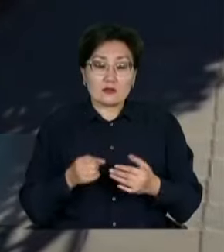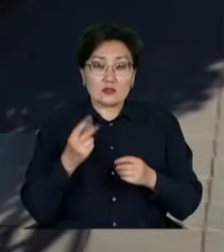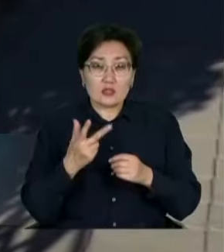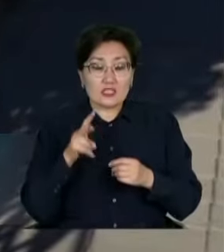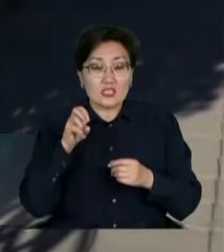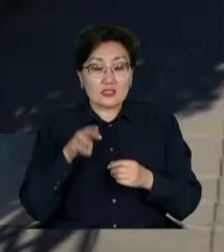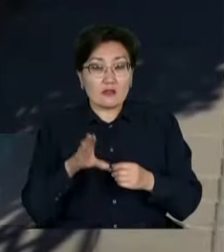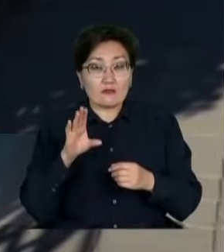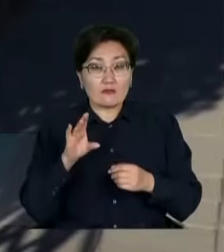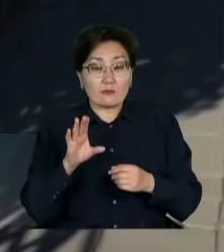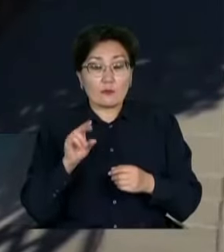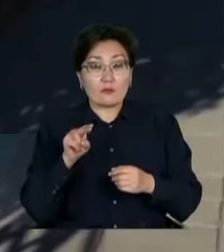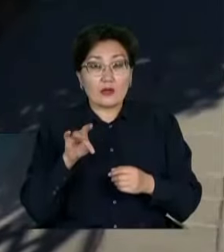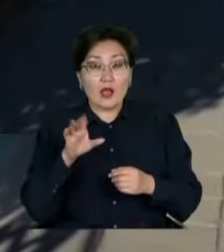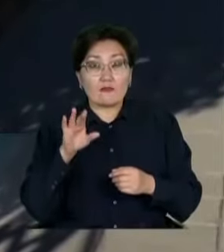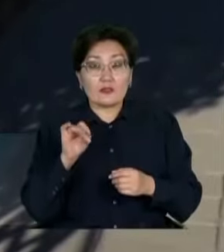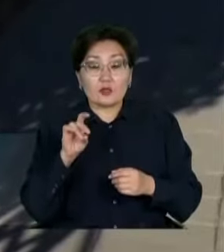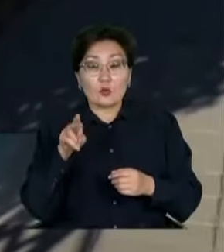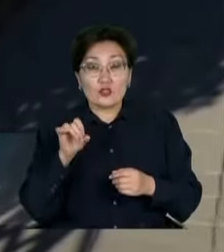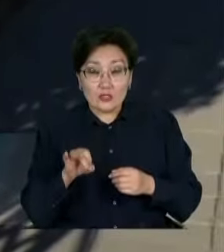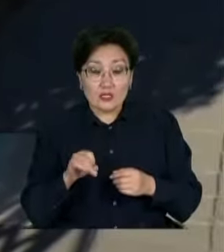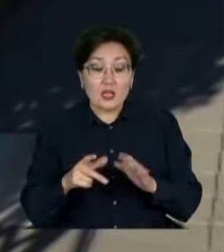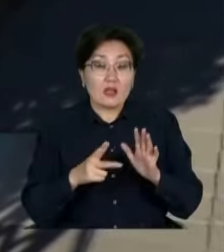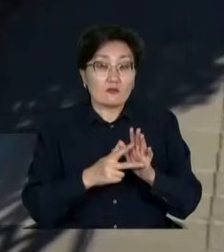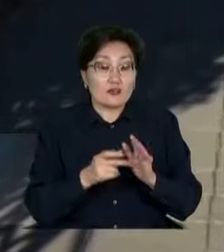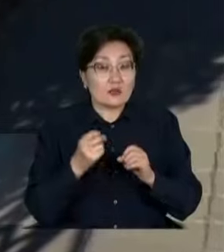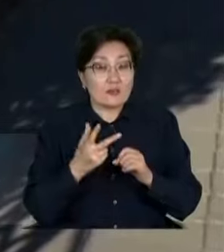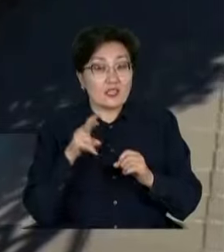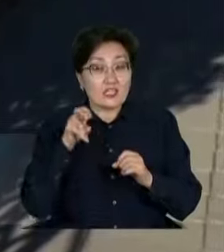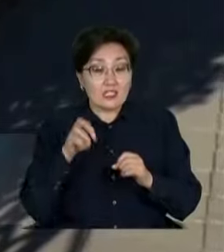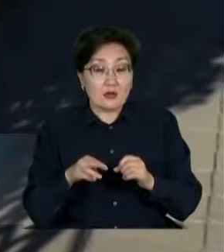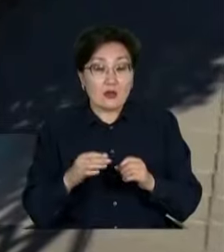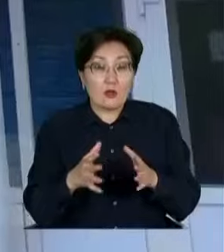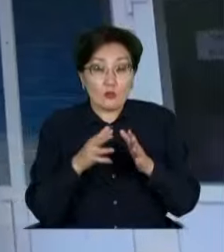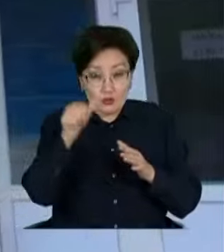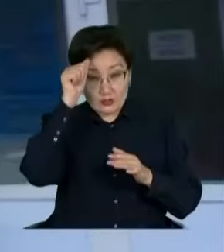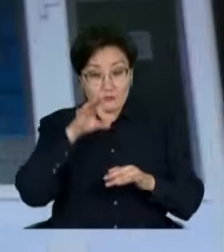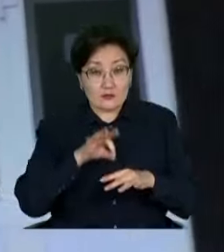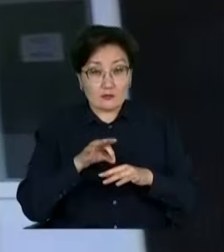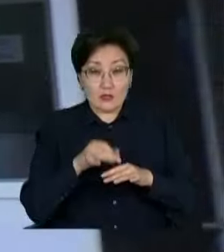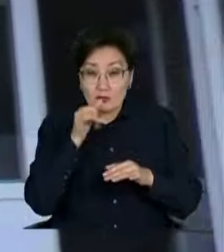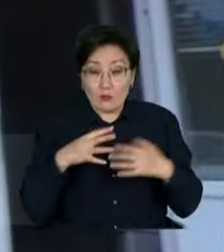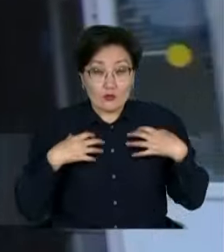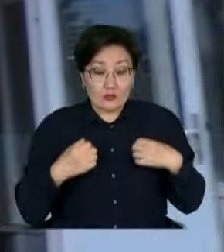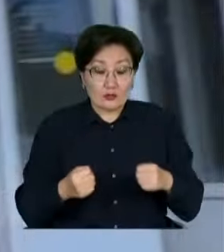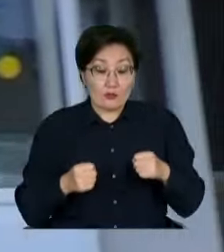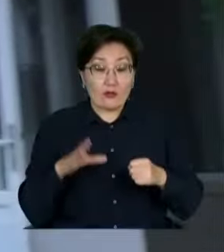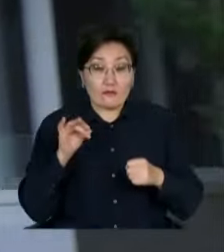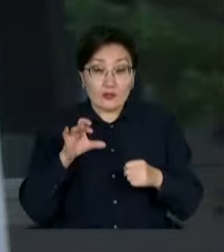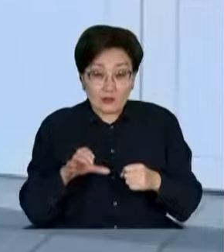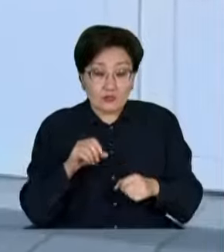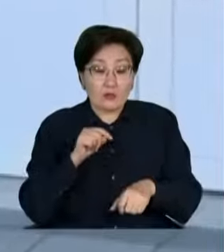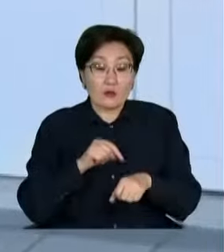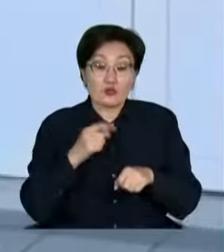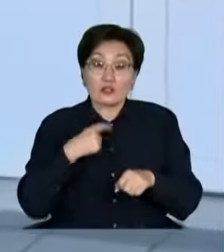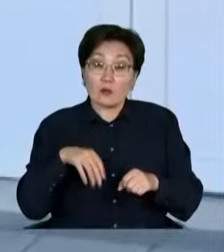13 лет и 8 лет. И уже, наверное, уже месяц, наверное, болеют и никак не могут выздороветь. И вирус ходит. Почувствовала себя